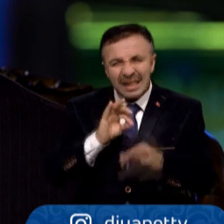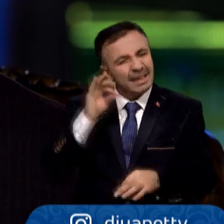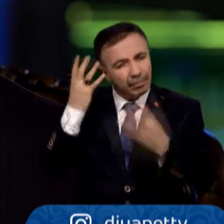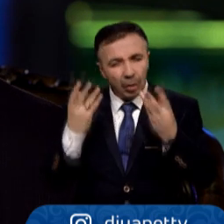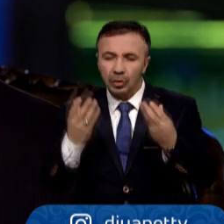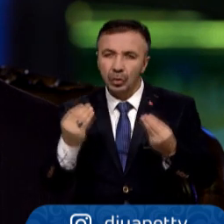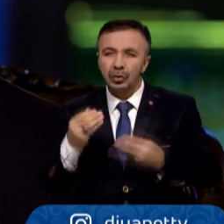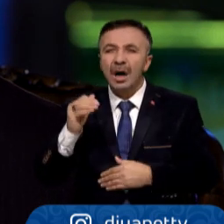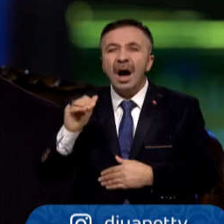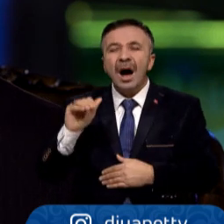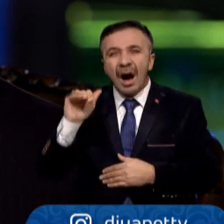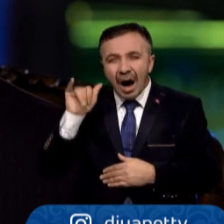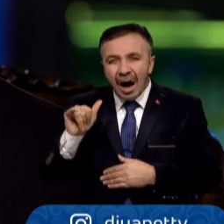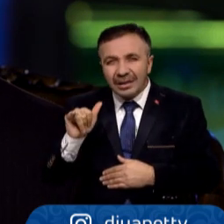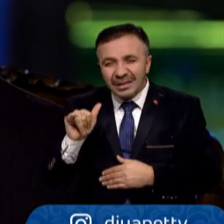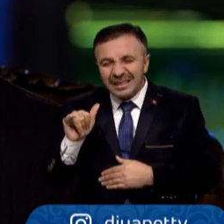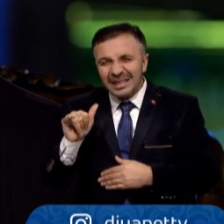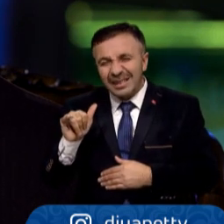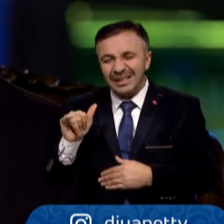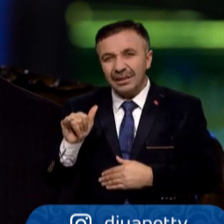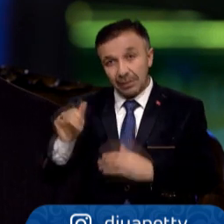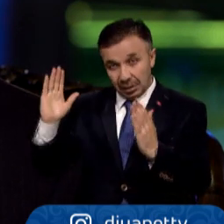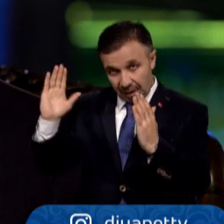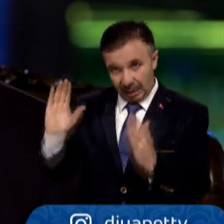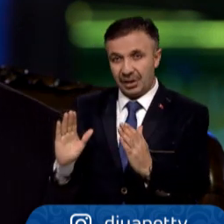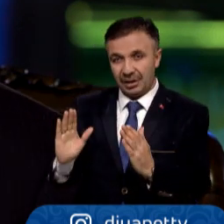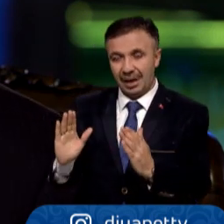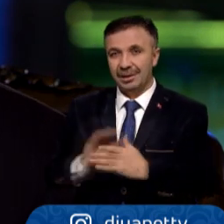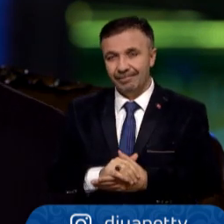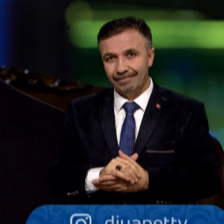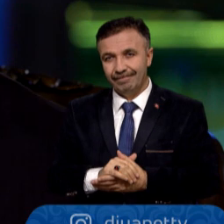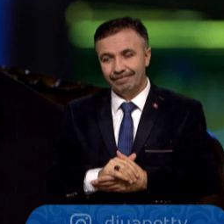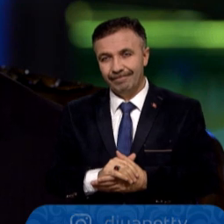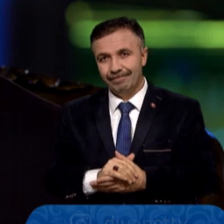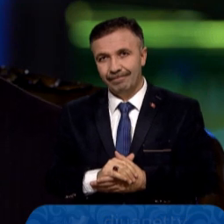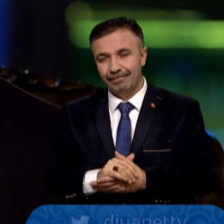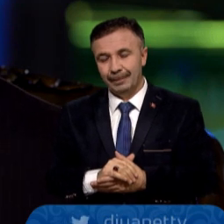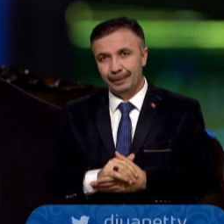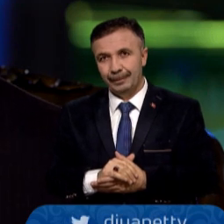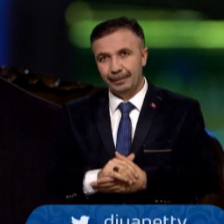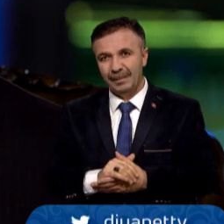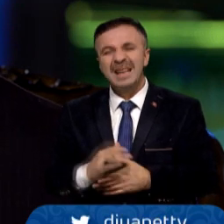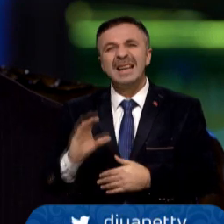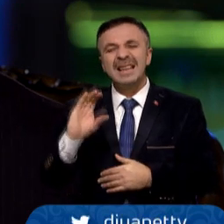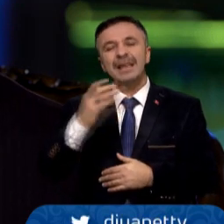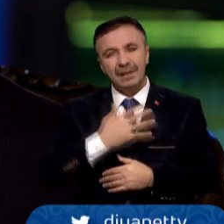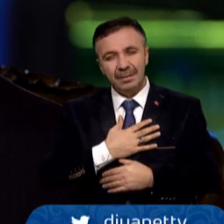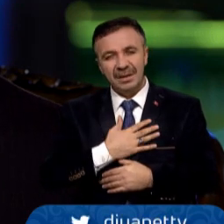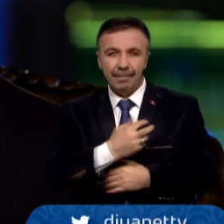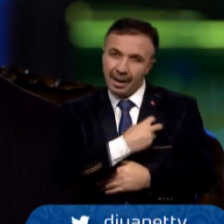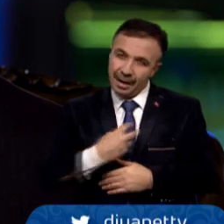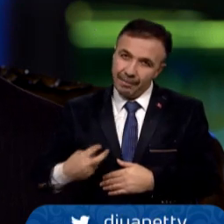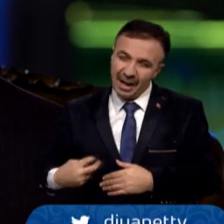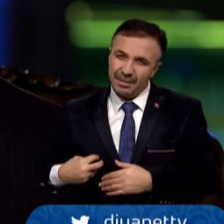olursa olsun bir saksının yanındayız Zalim kim olursa olsun onun karşısındayız bu